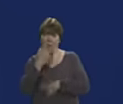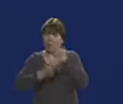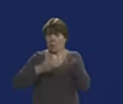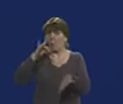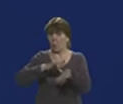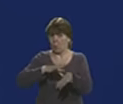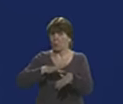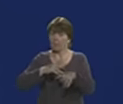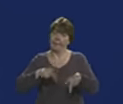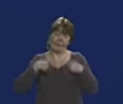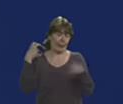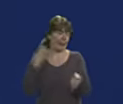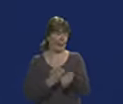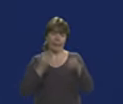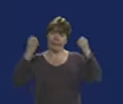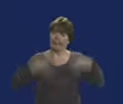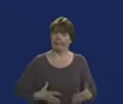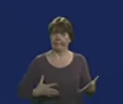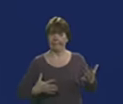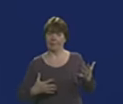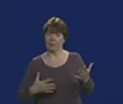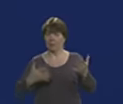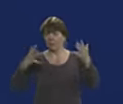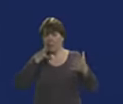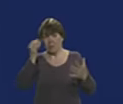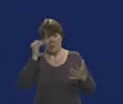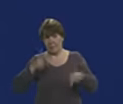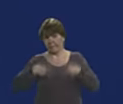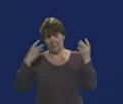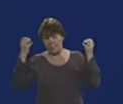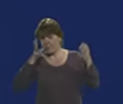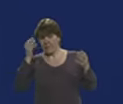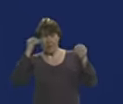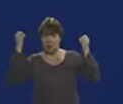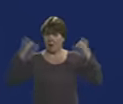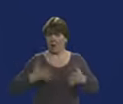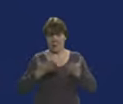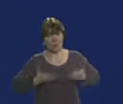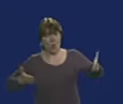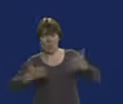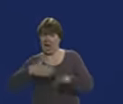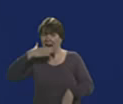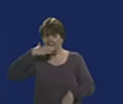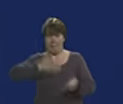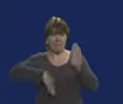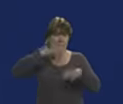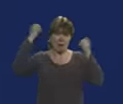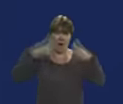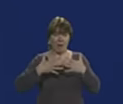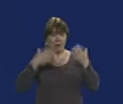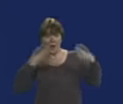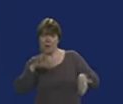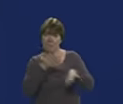mis. La vie est si dure. La vie réserve toujours des mauvaises surprises. La